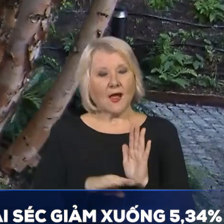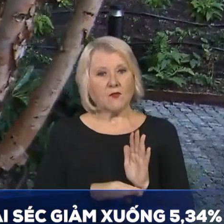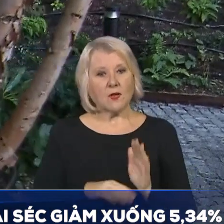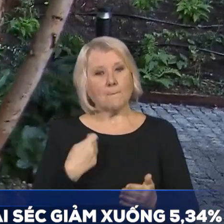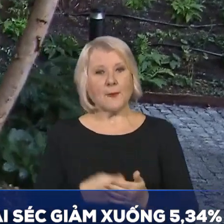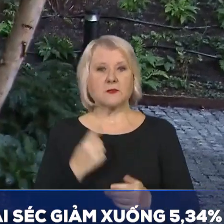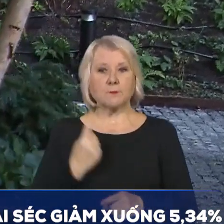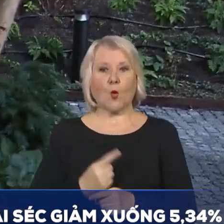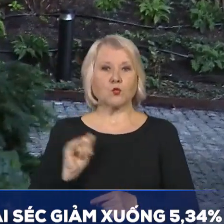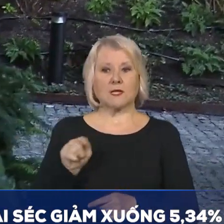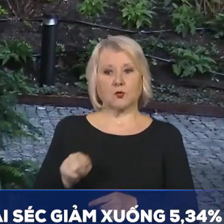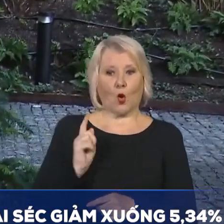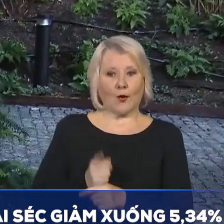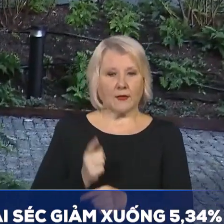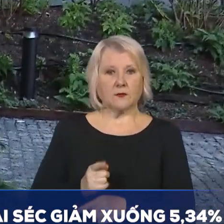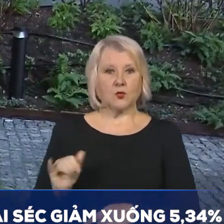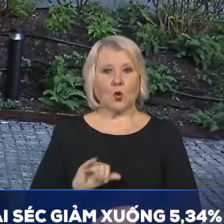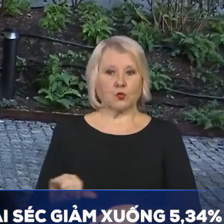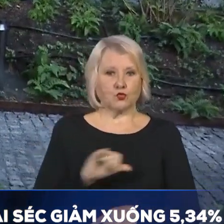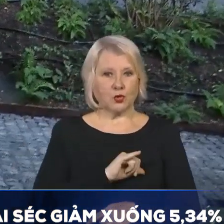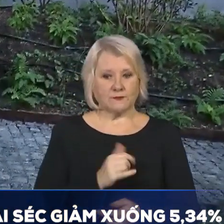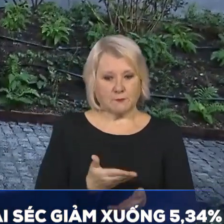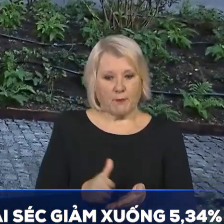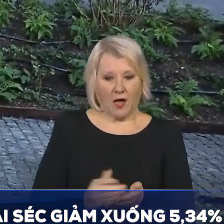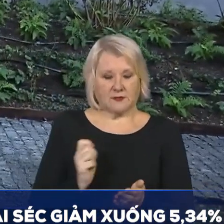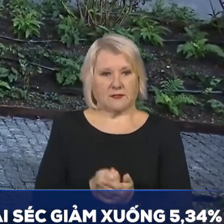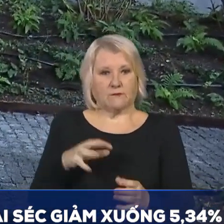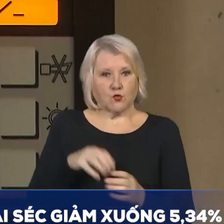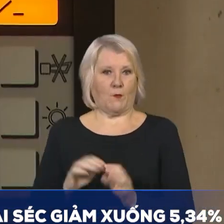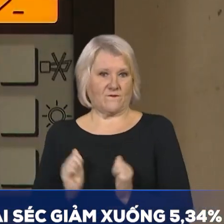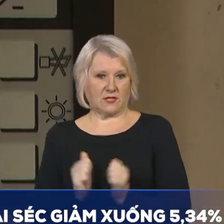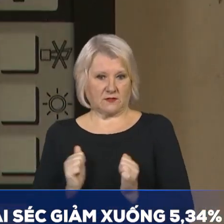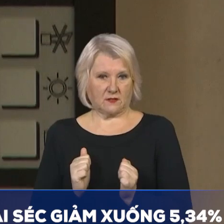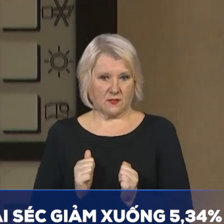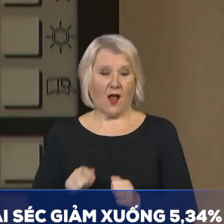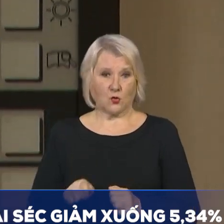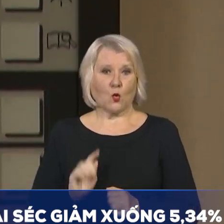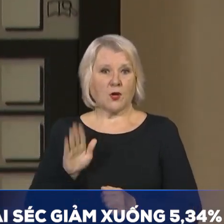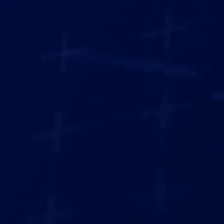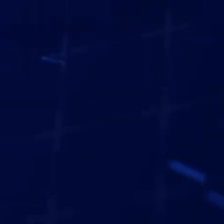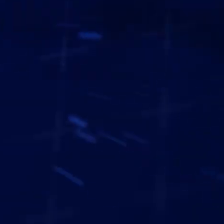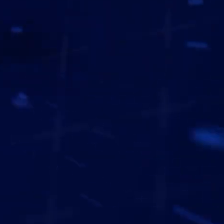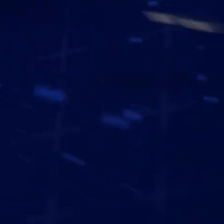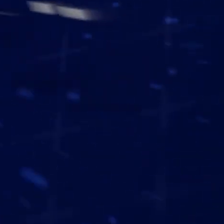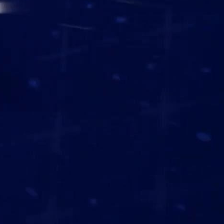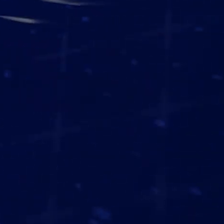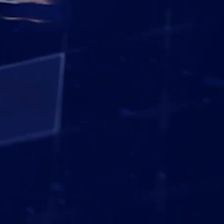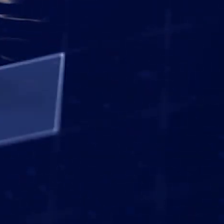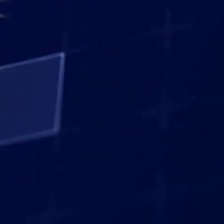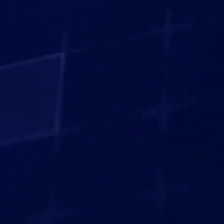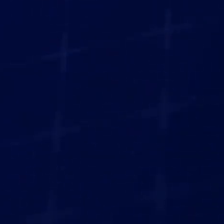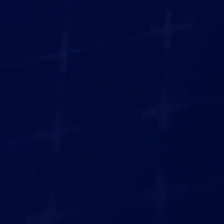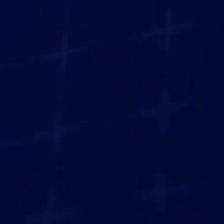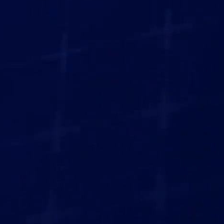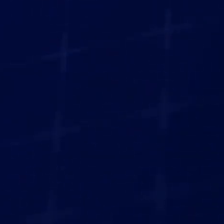này đã giảm gần 100 korun và giảm 1.434 korun kể từ đầu năm nay.